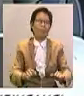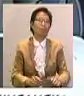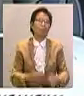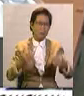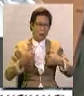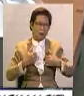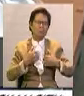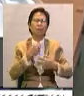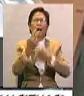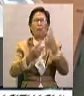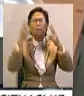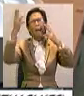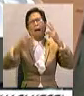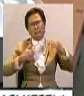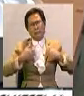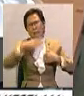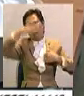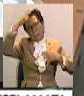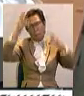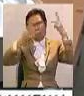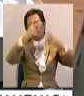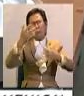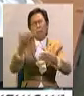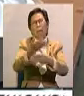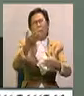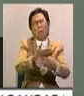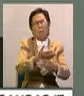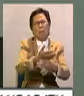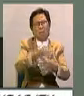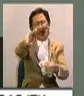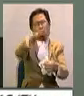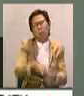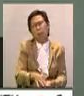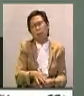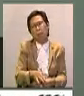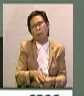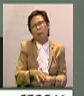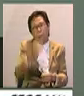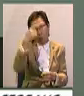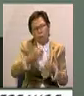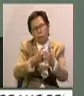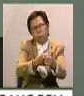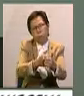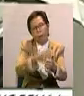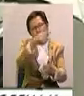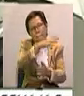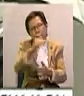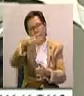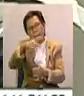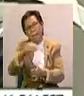Ada yang menyorakan kebimbangan kemungkinan akan menjejaskan semangat pelajar untuk mengikuti proses pembelajaran.